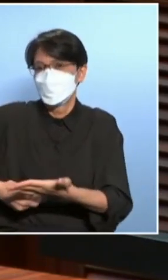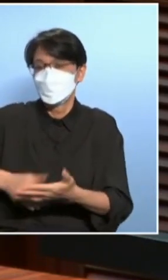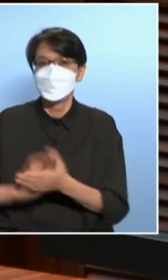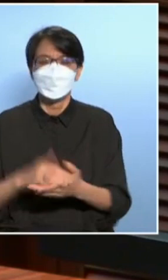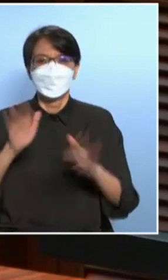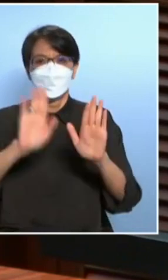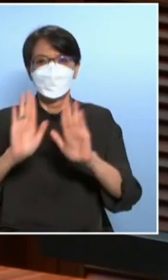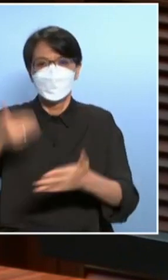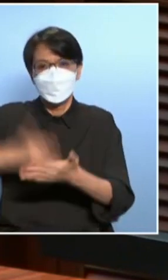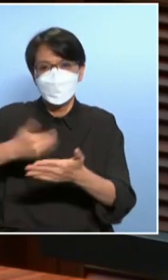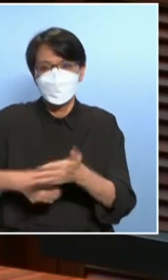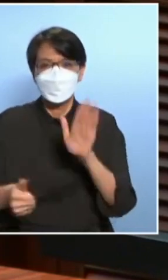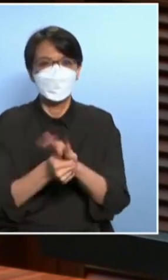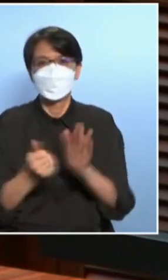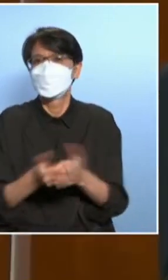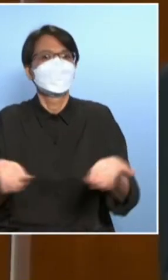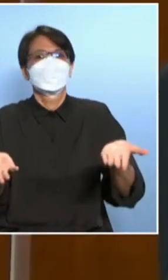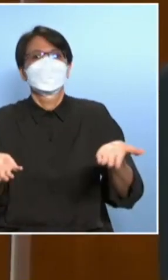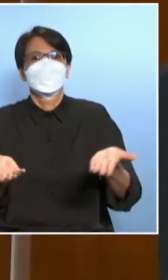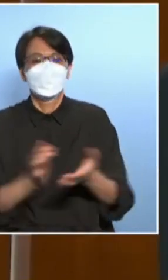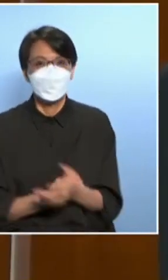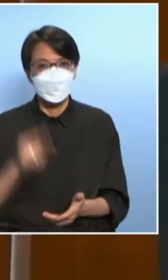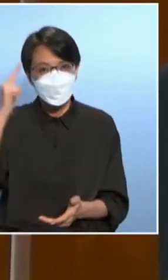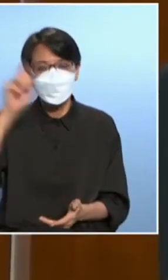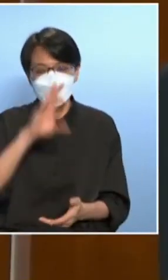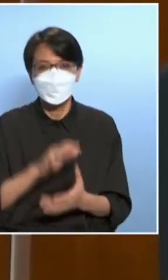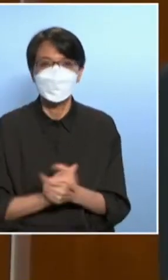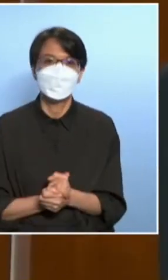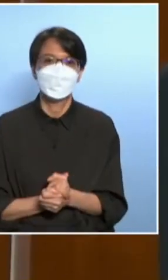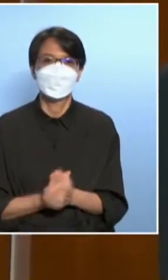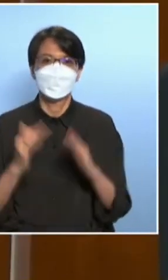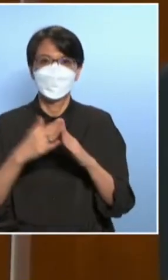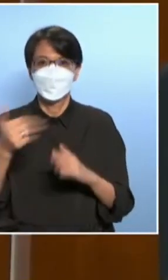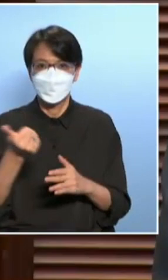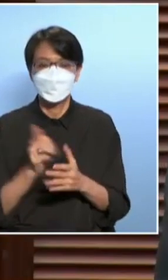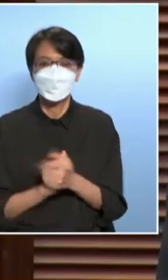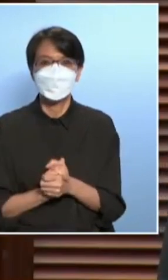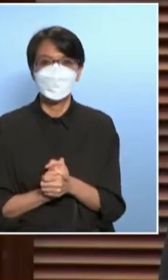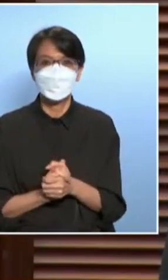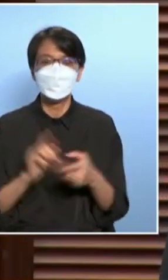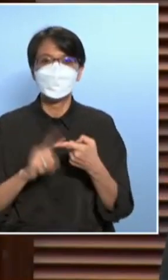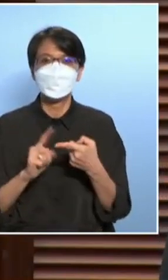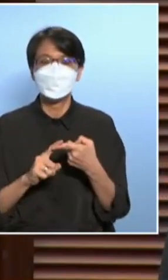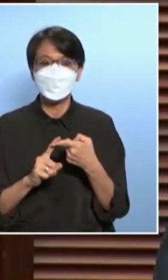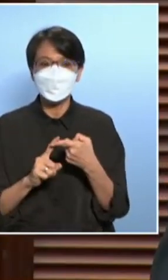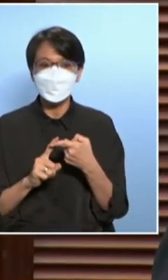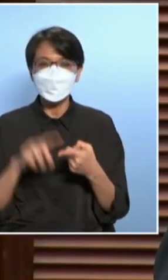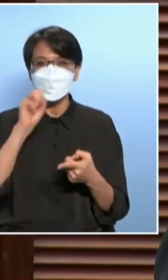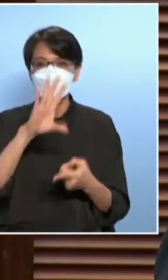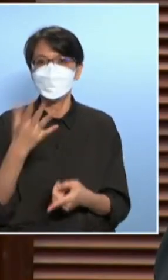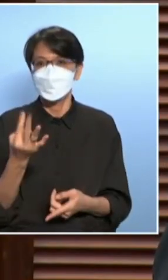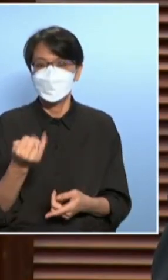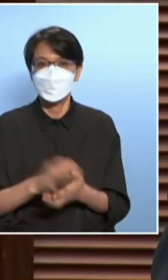幾多服務都未必有好大幫助嚇。我想問呢個問題啫， 局長。 好首先我哋都強調咗好多